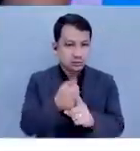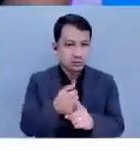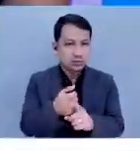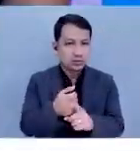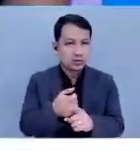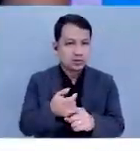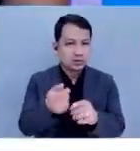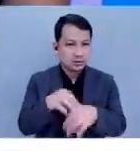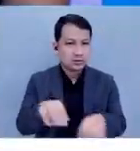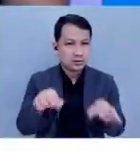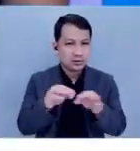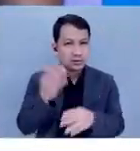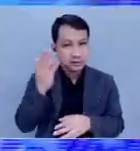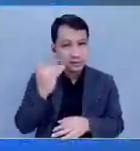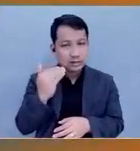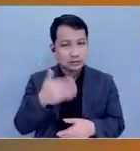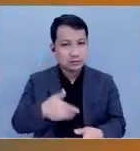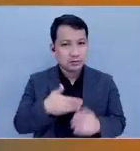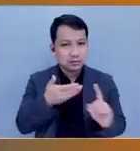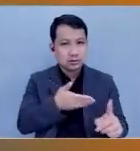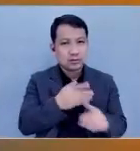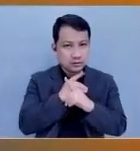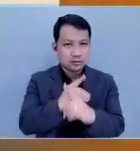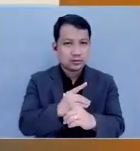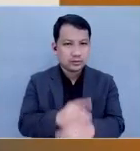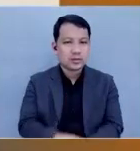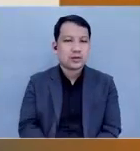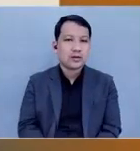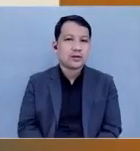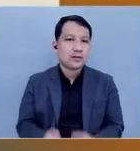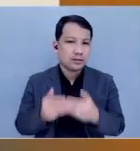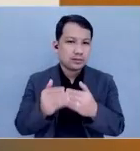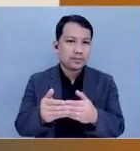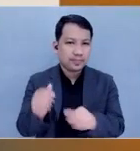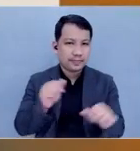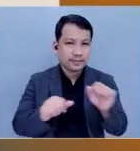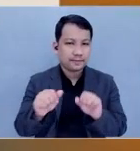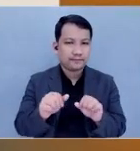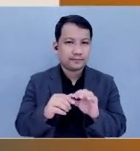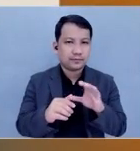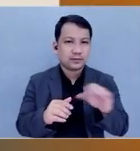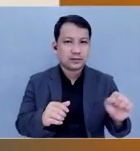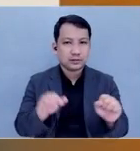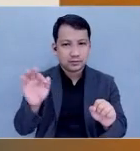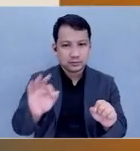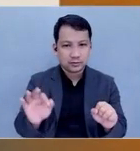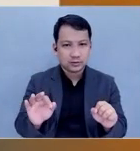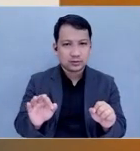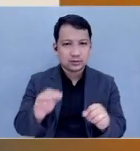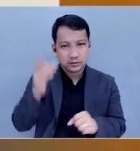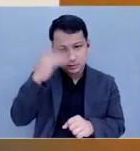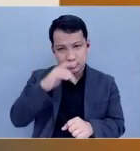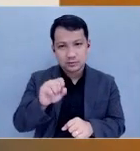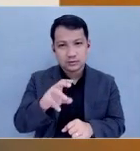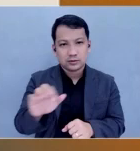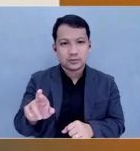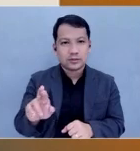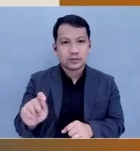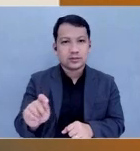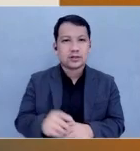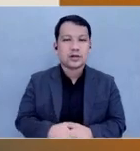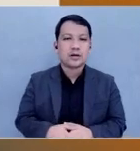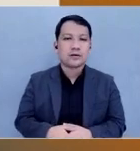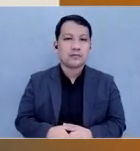most proud about with him is his defense. Tuloy naman ang aksyon sa Commissioner's Cup sa Biyernes sa Smart Araneta Coliseum.